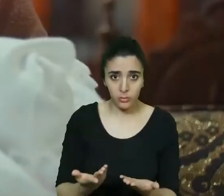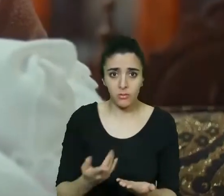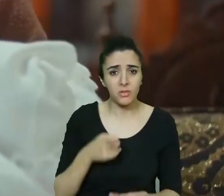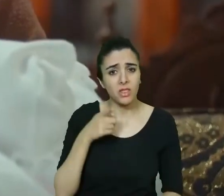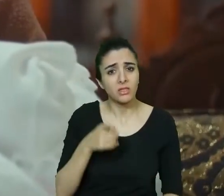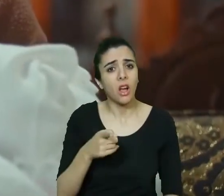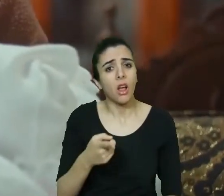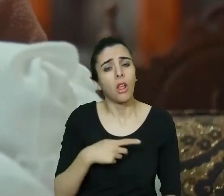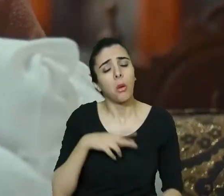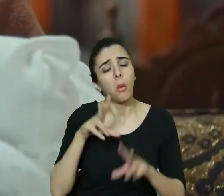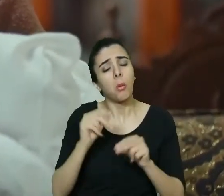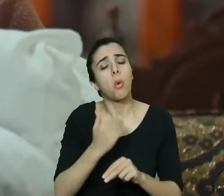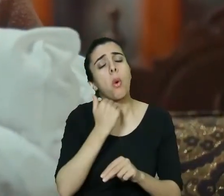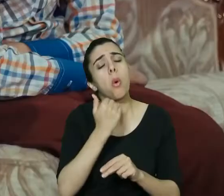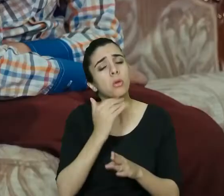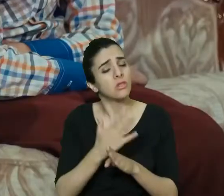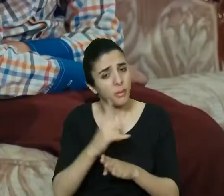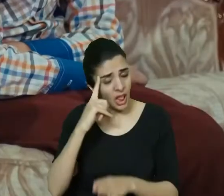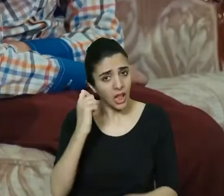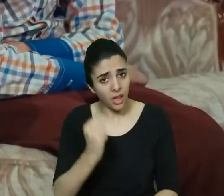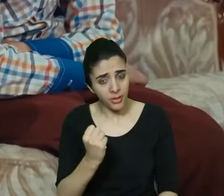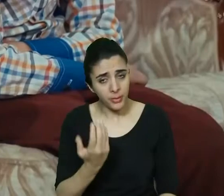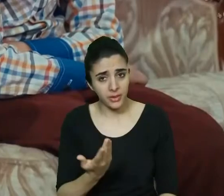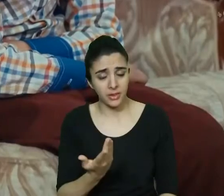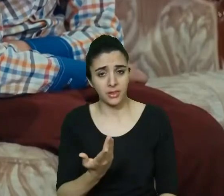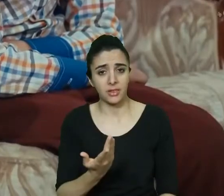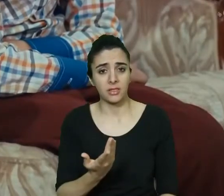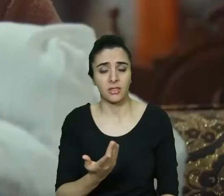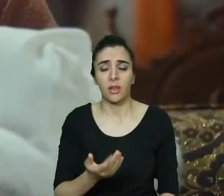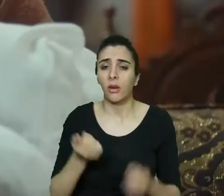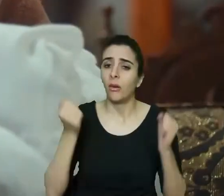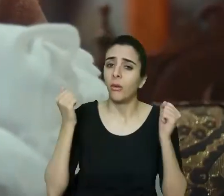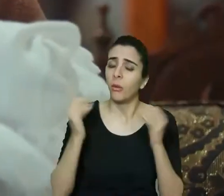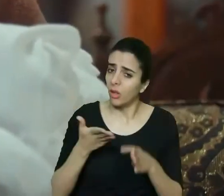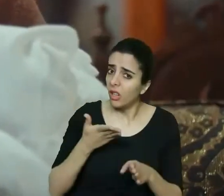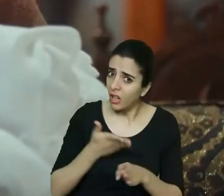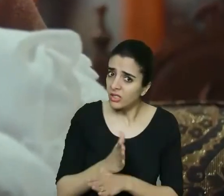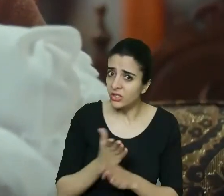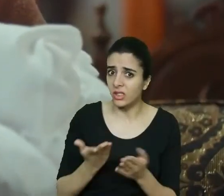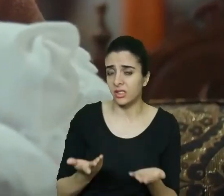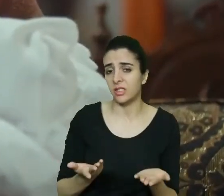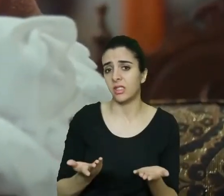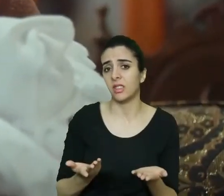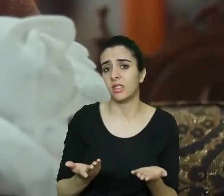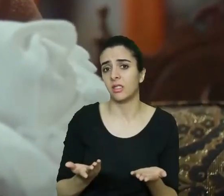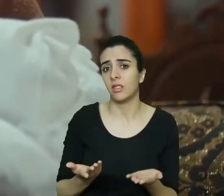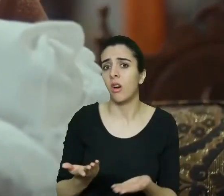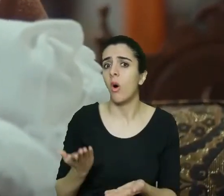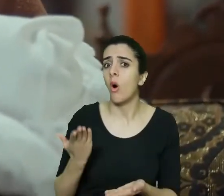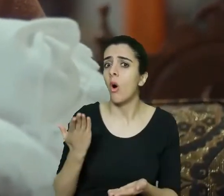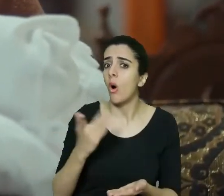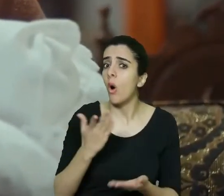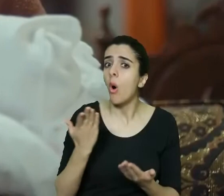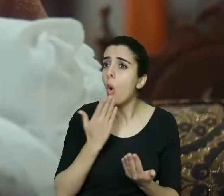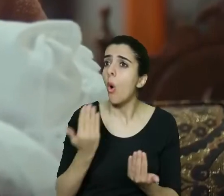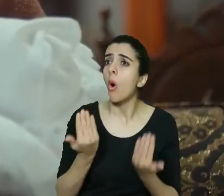Sen de inadına uyumuyorsun be anam. Kerim yan gözle baktı. Oy hakikaten de. Okumadan